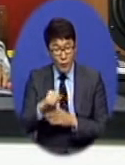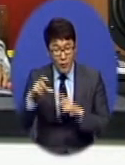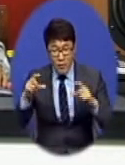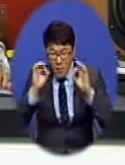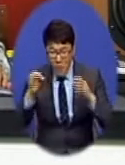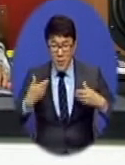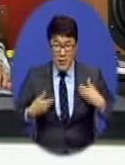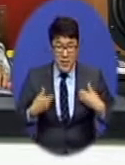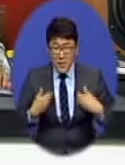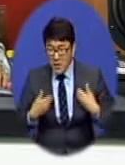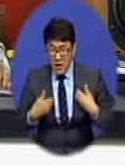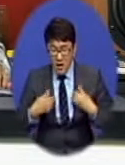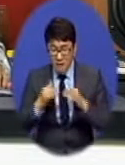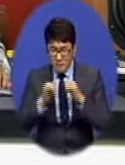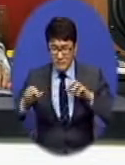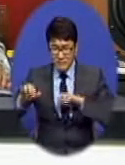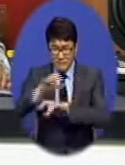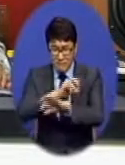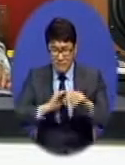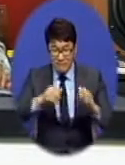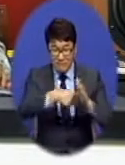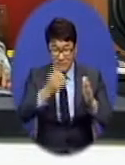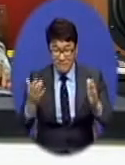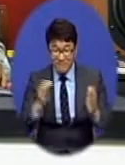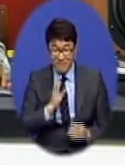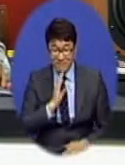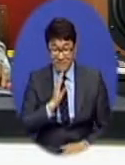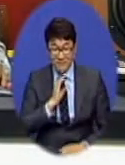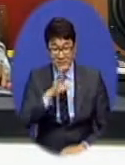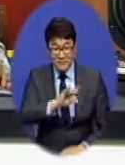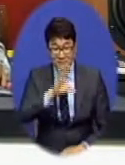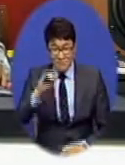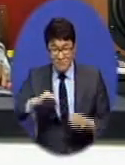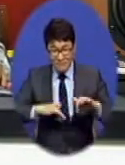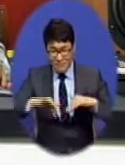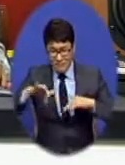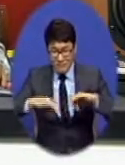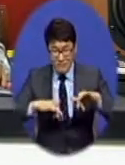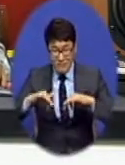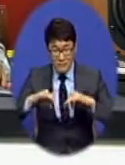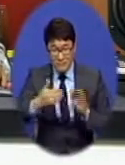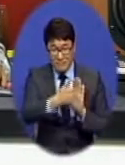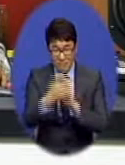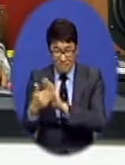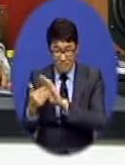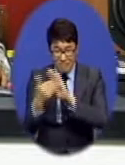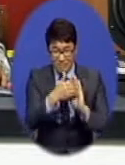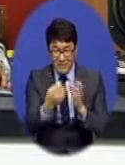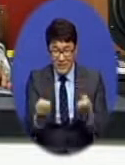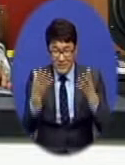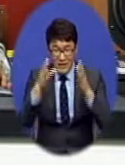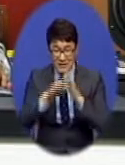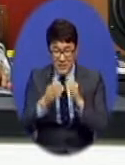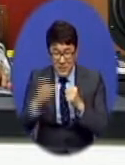계시네요. 종로는 이 번잡하기로 유명하잖아요. 그죠? 네. 가끔 길거리도 이렇게 통로 이렇게 통행 제한되고 막 이러실 때 많이